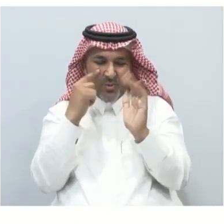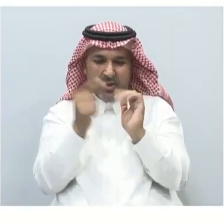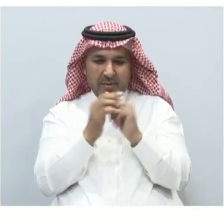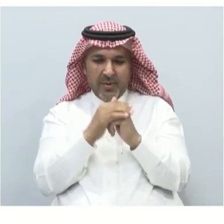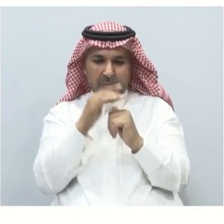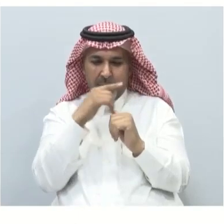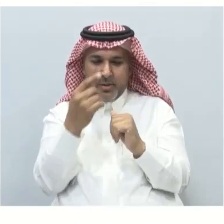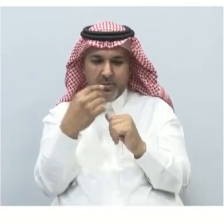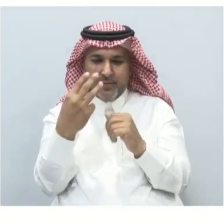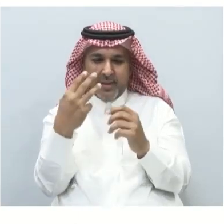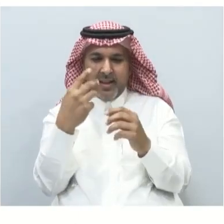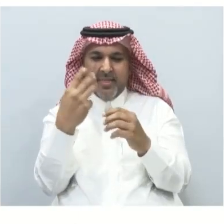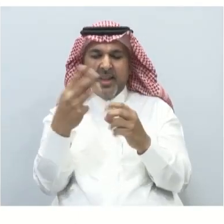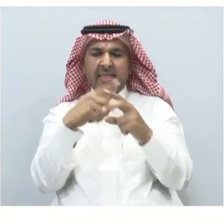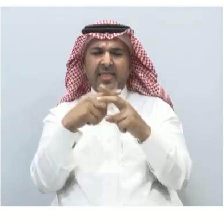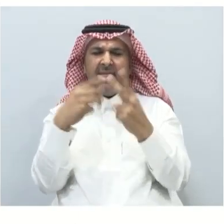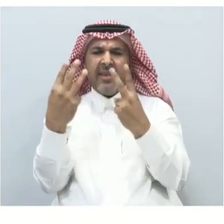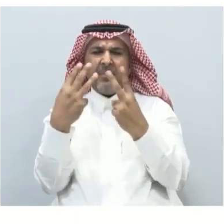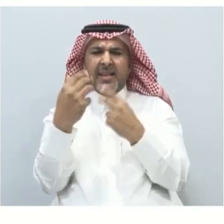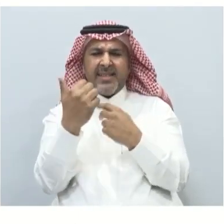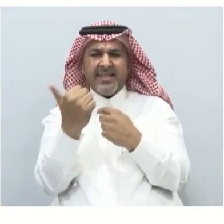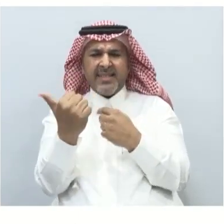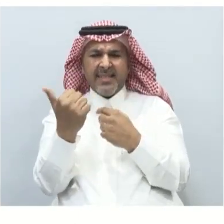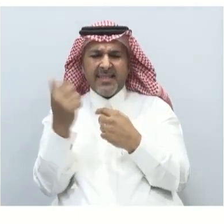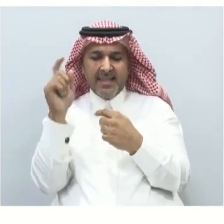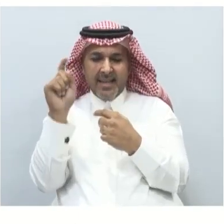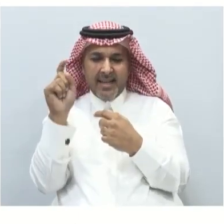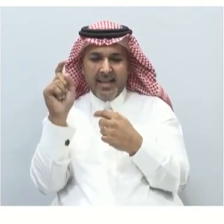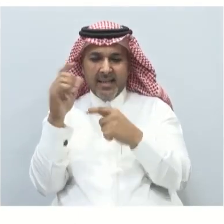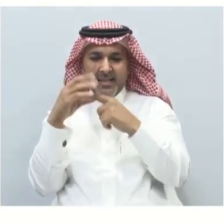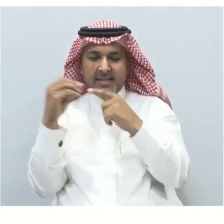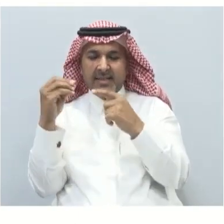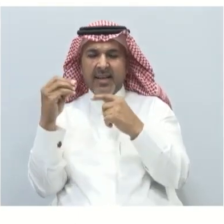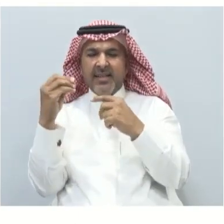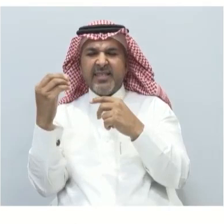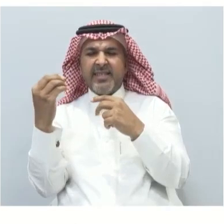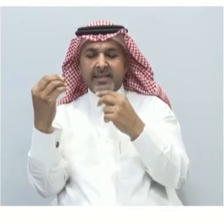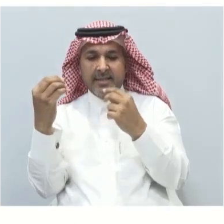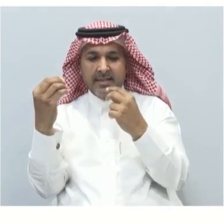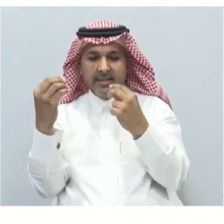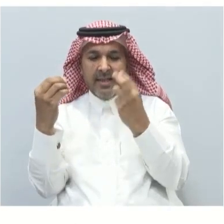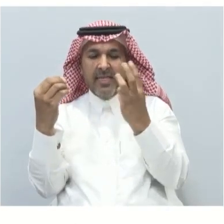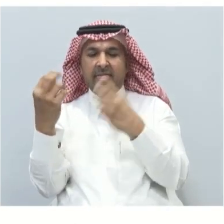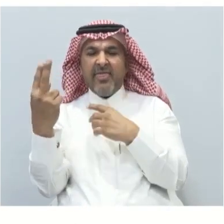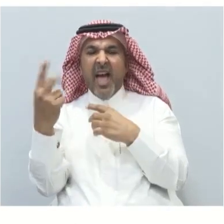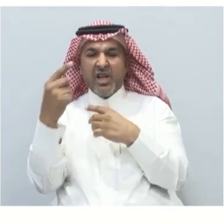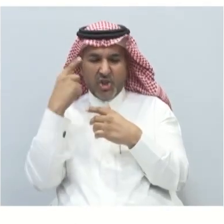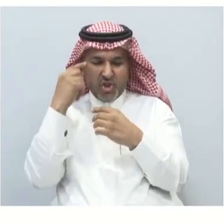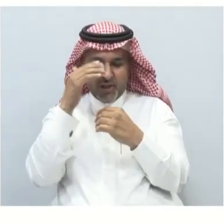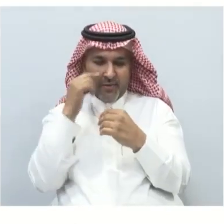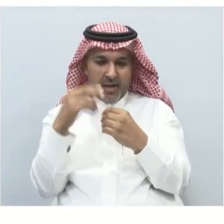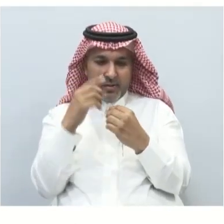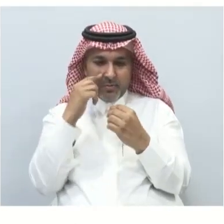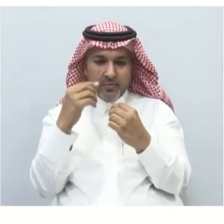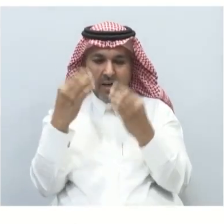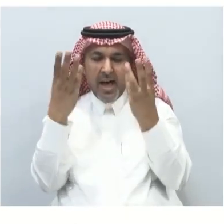ونحل المتباينه 2 اكس زائد 6 كما هي اقل من 6 اكس ناقص 12 ننقل